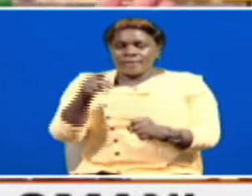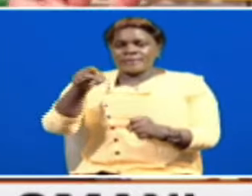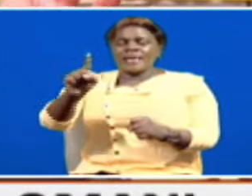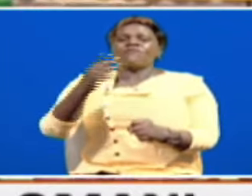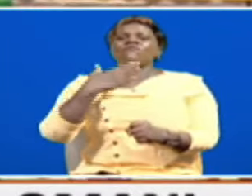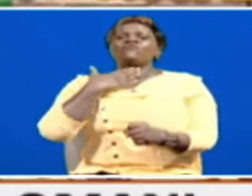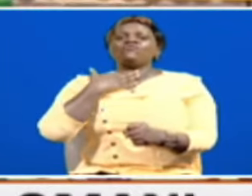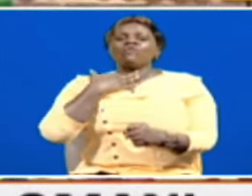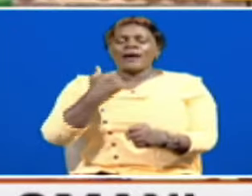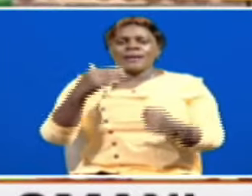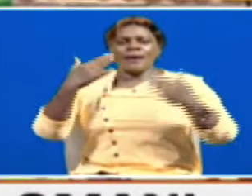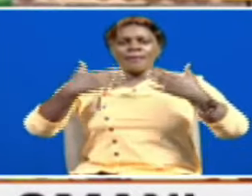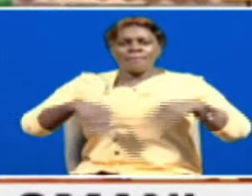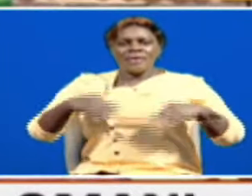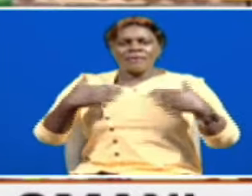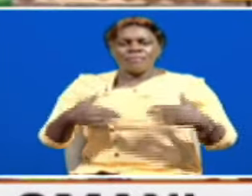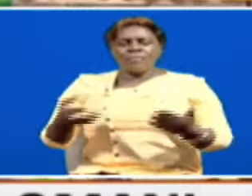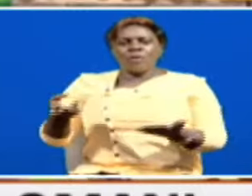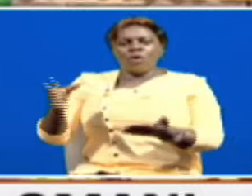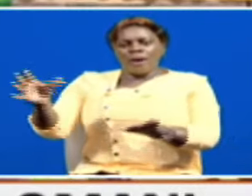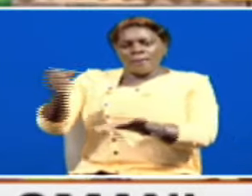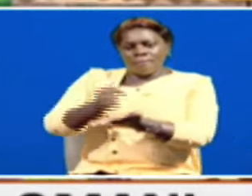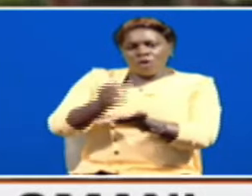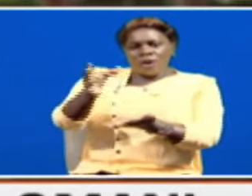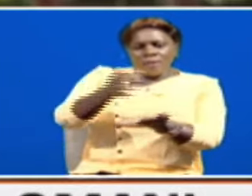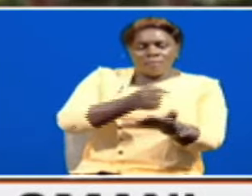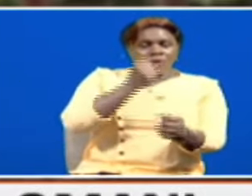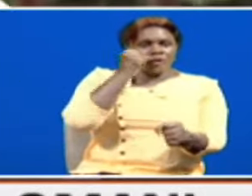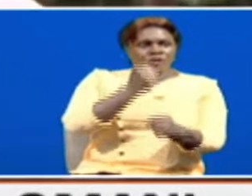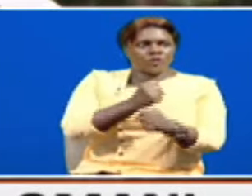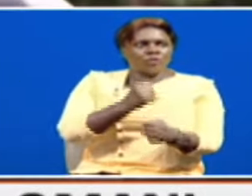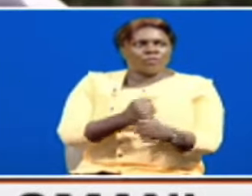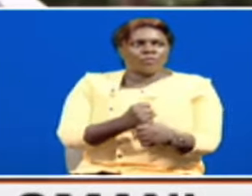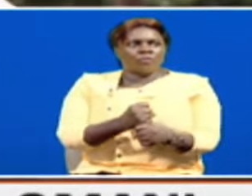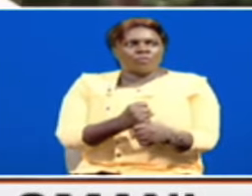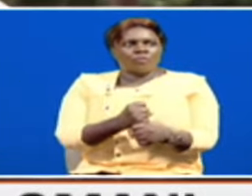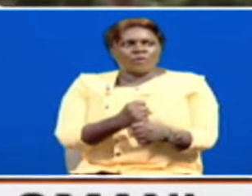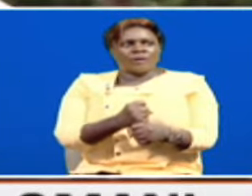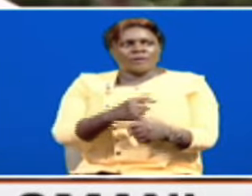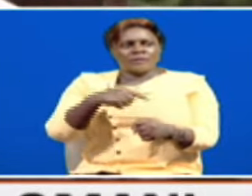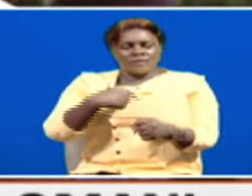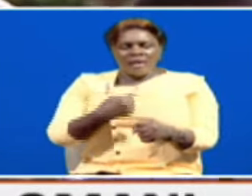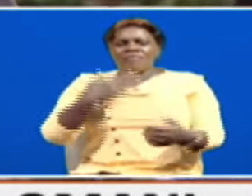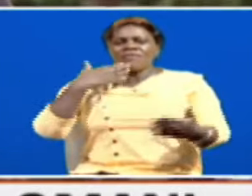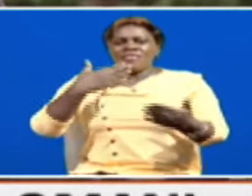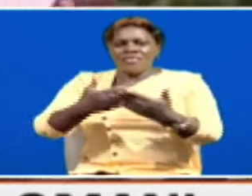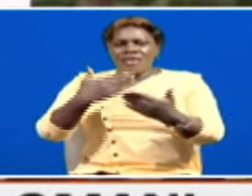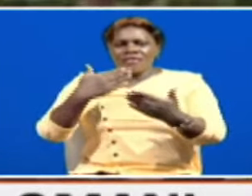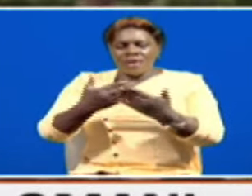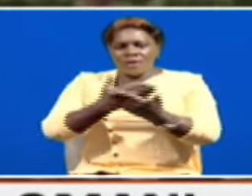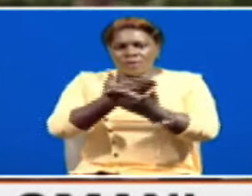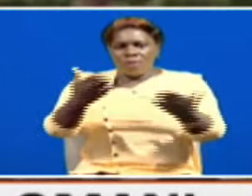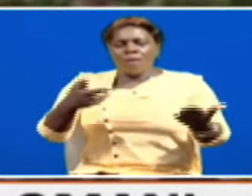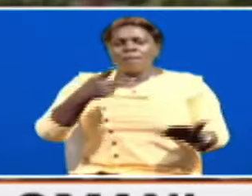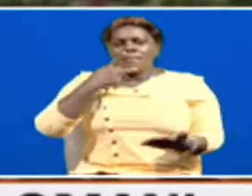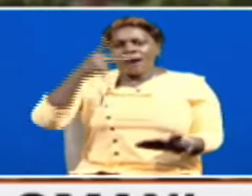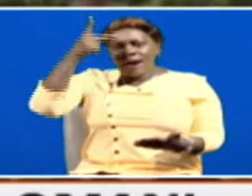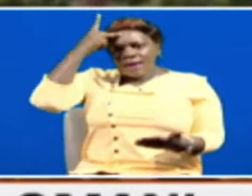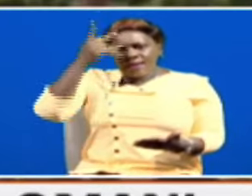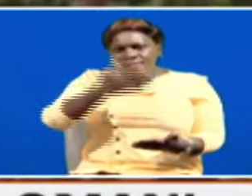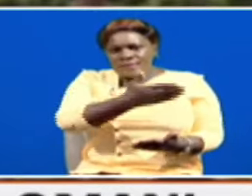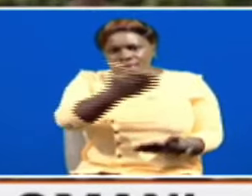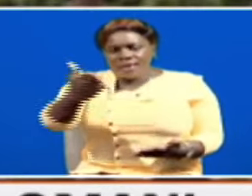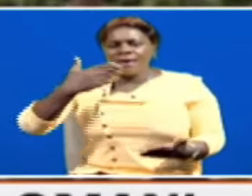anataka watu waandikwe kazi. Mgeni wa heshima, we are very grateful. Kwa niaba ya wazazi hawa